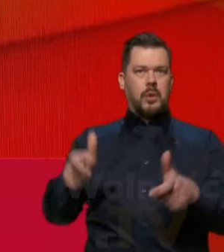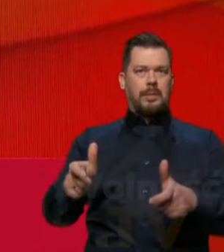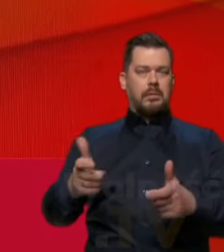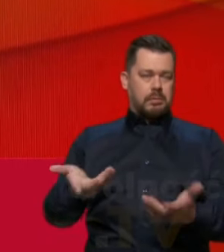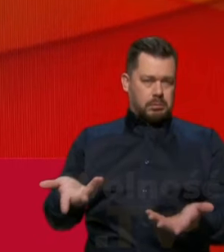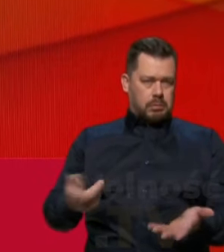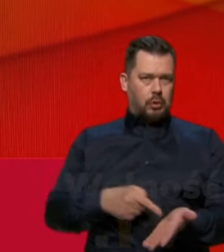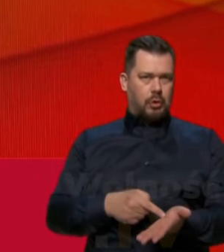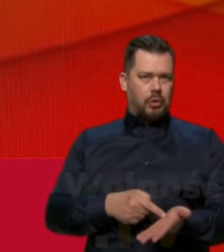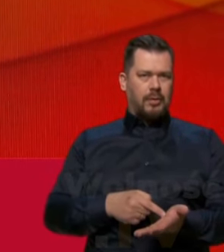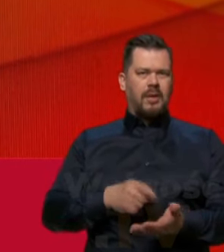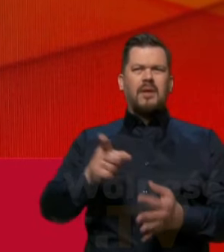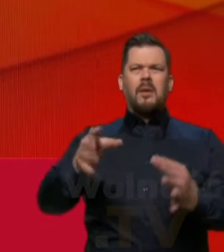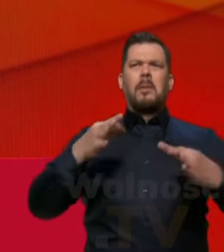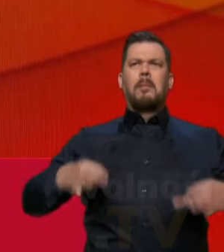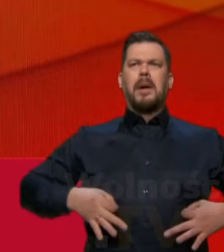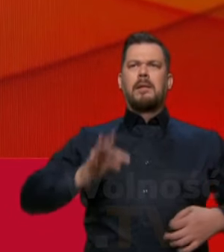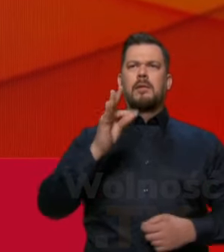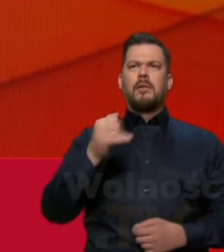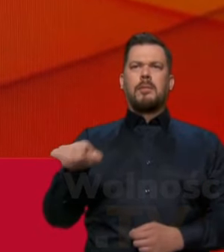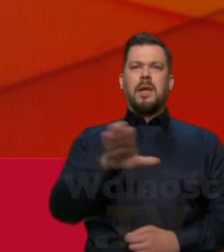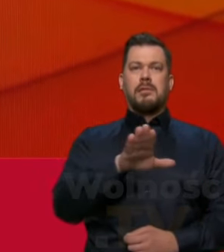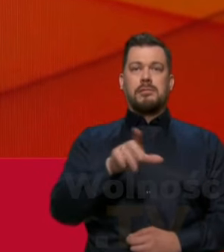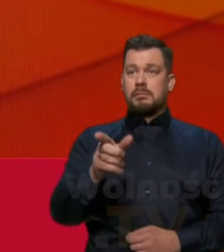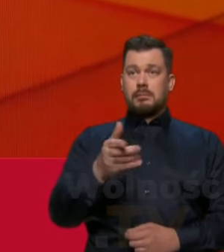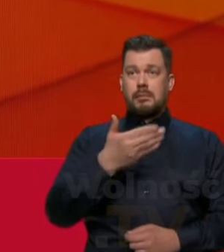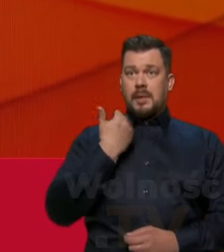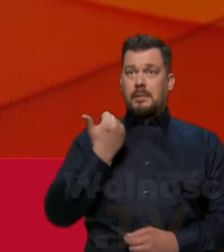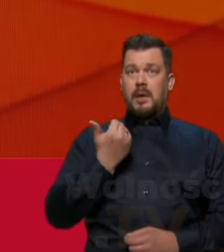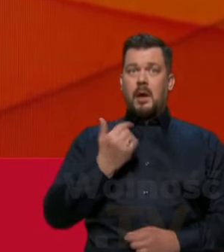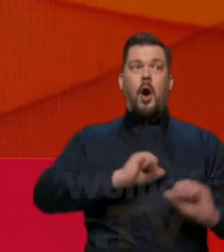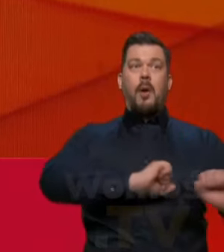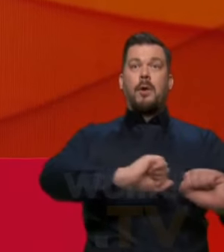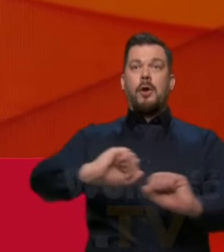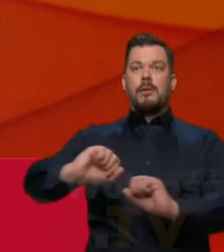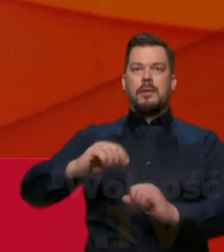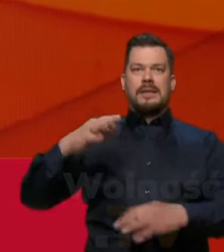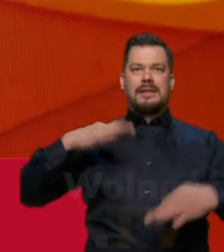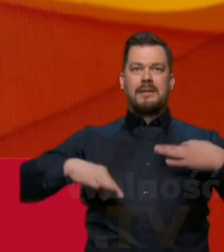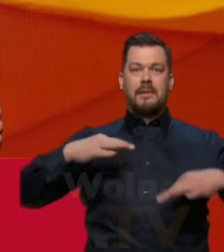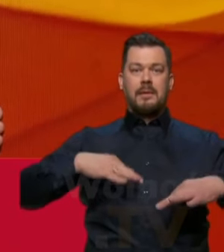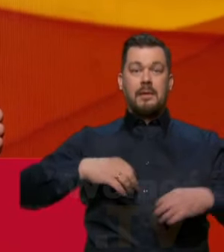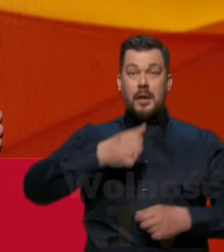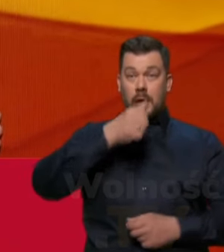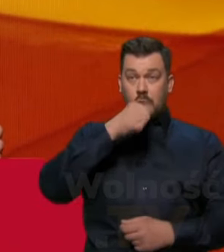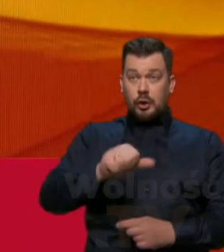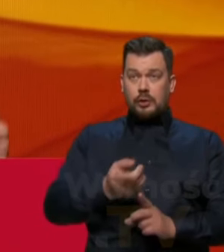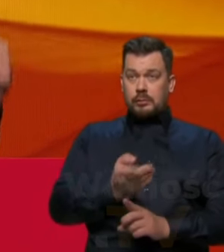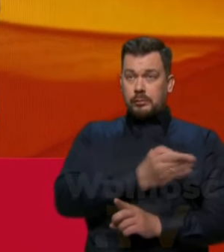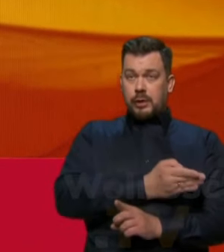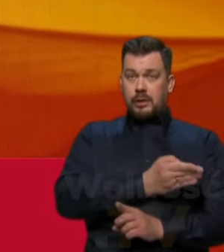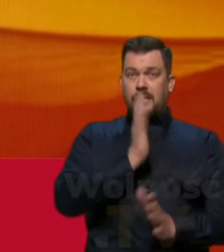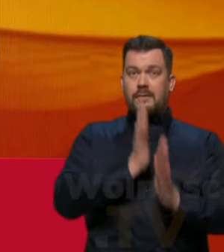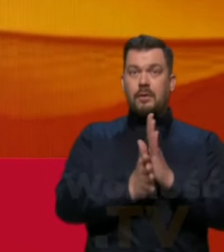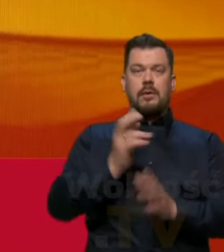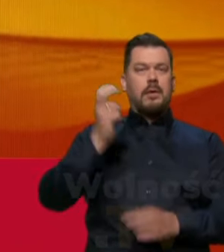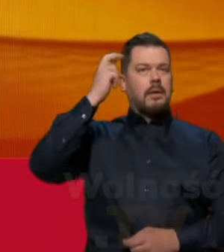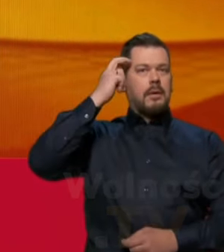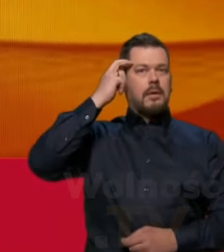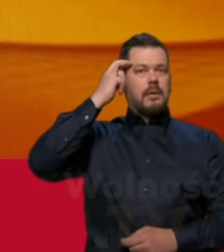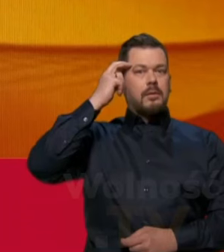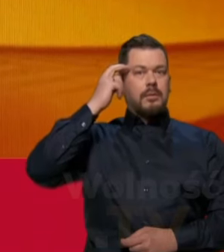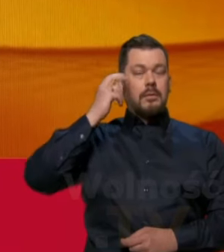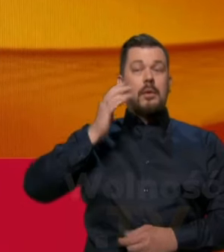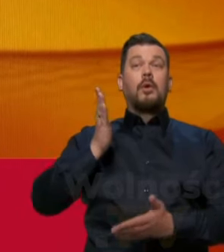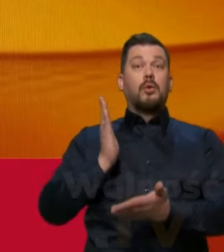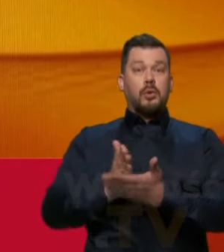Natomiast panie Dobiaszu, to wyście nie przygotowali ustawy o obronie cywilnej. Ja tydzień przed wojną byłem w Kijowie i